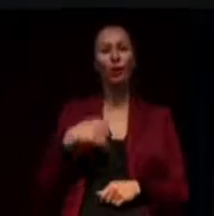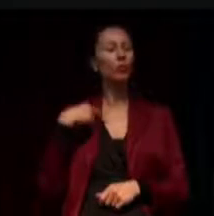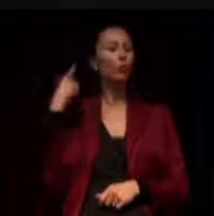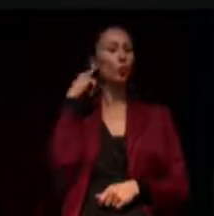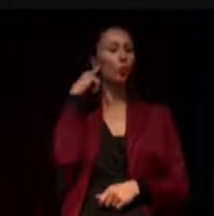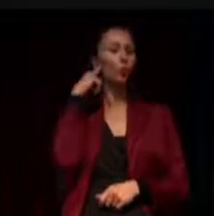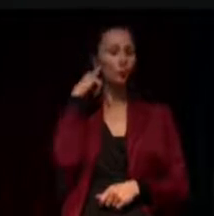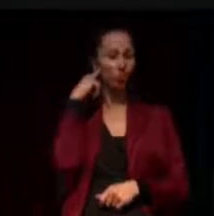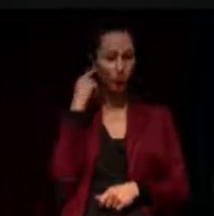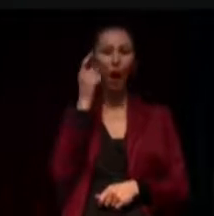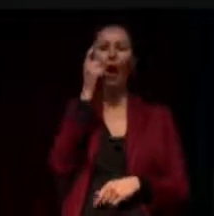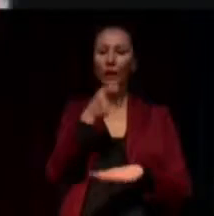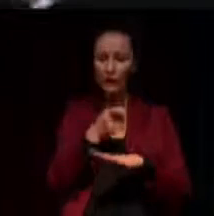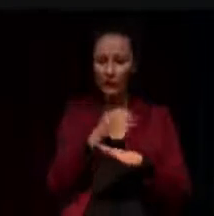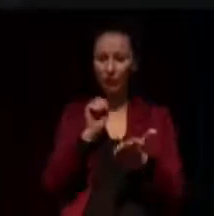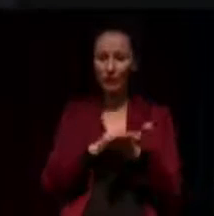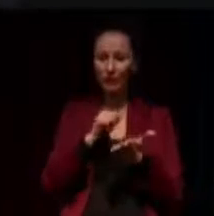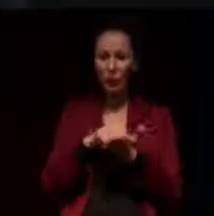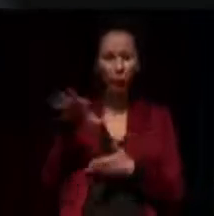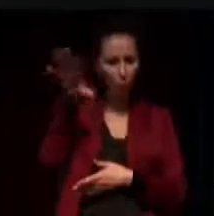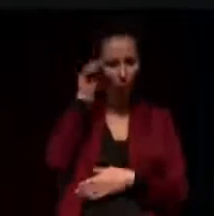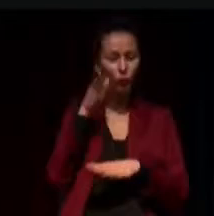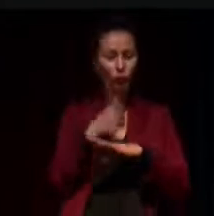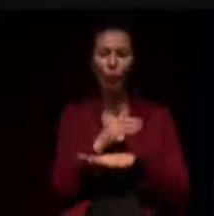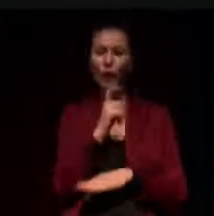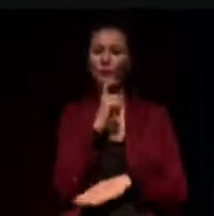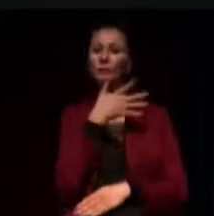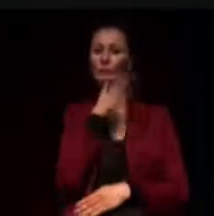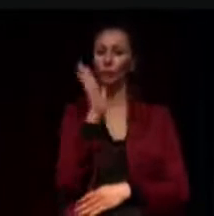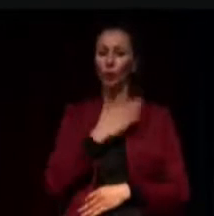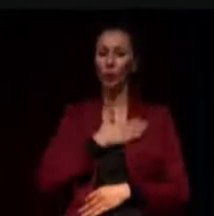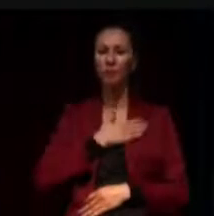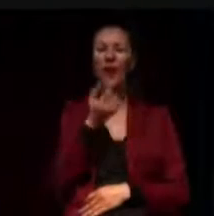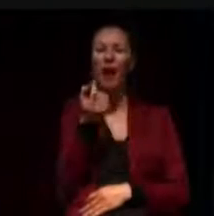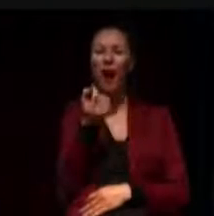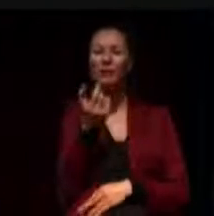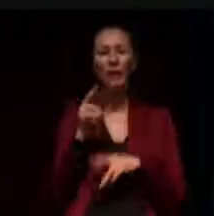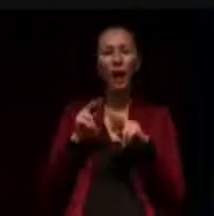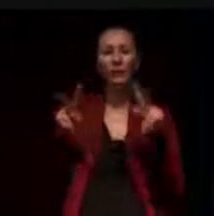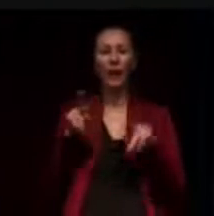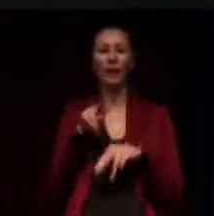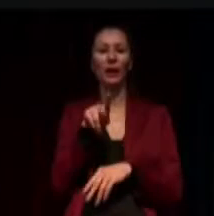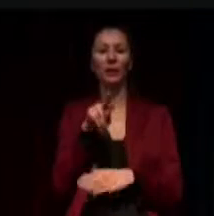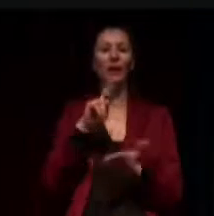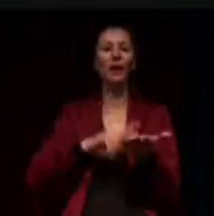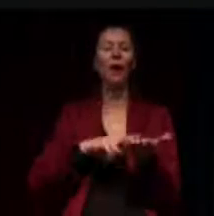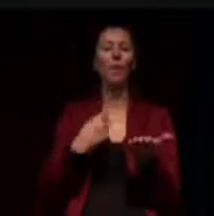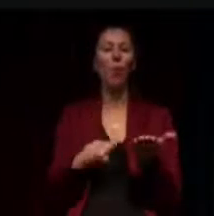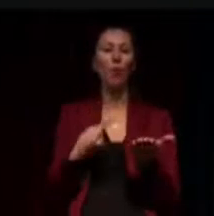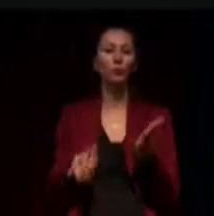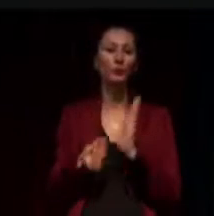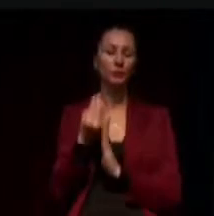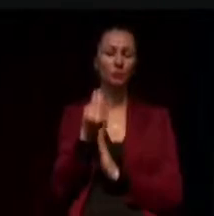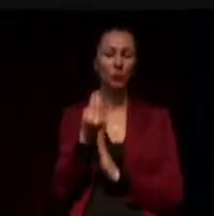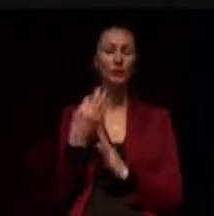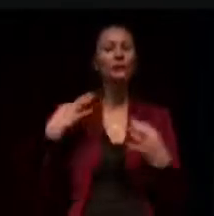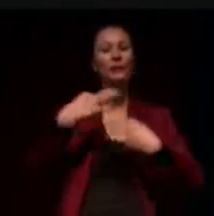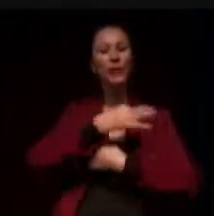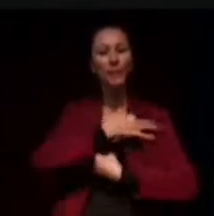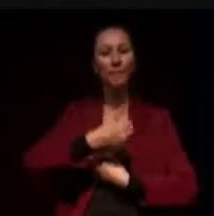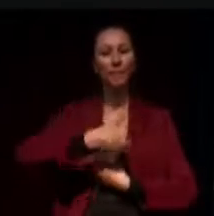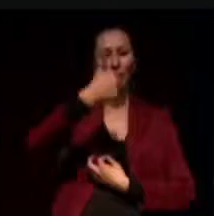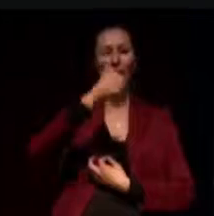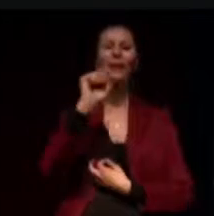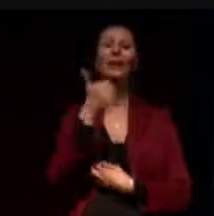bir duyum, basından öğrendiğim, tabii doğru yanlış onu bilmiyorum, az hasarlı gibi bir rapordan bahsediliyor. Sayın